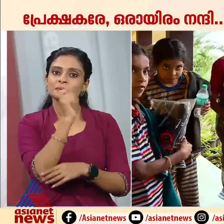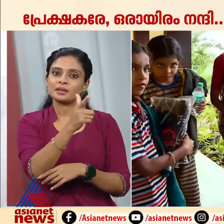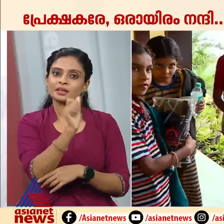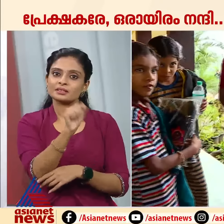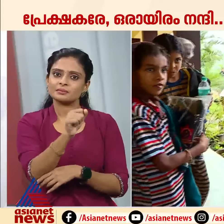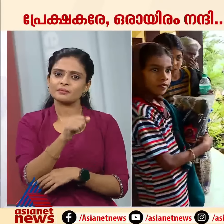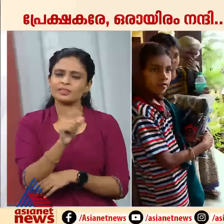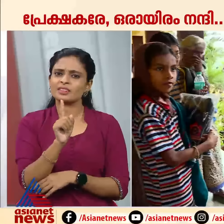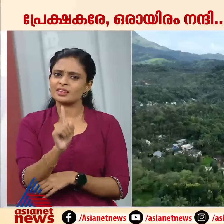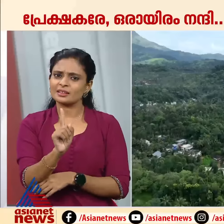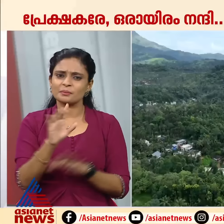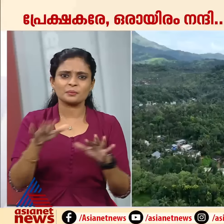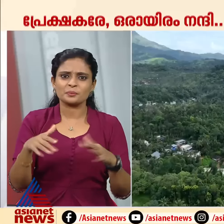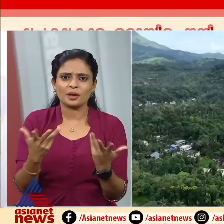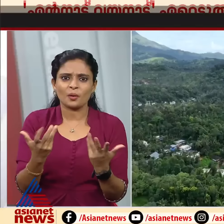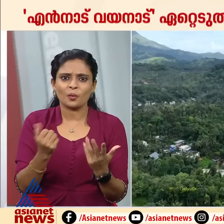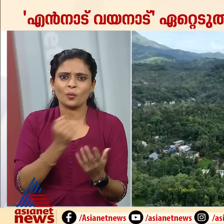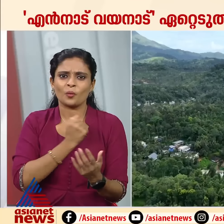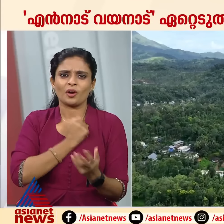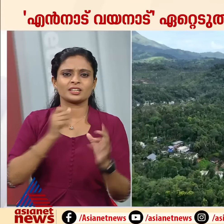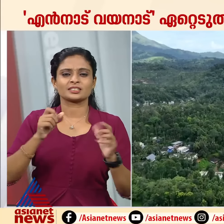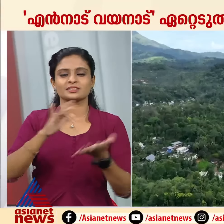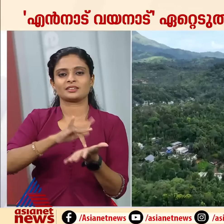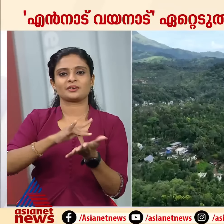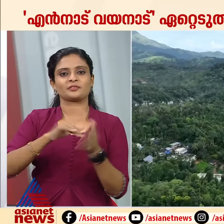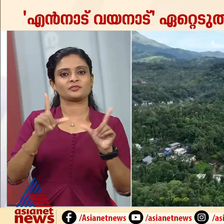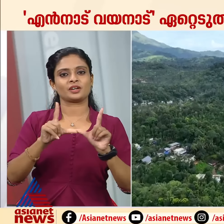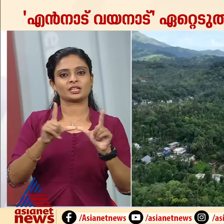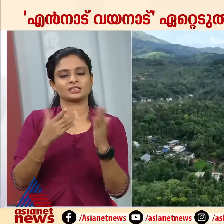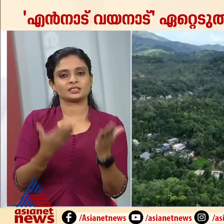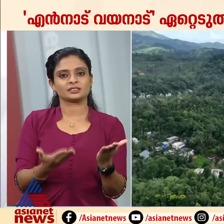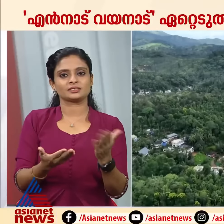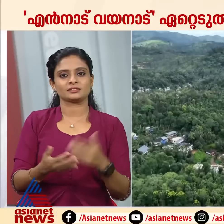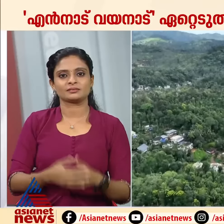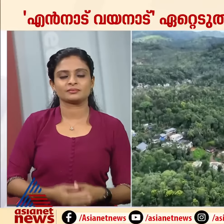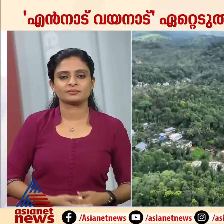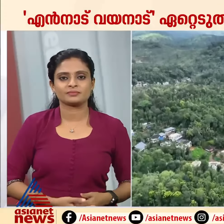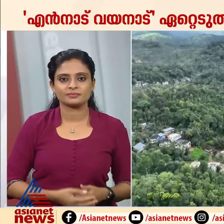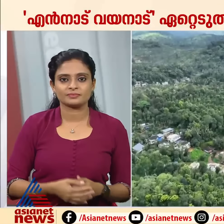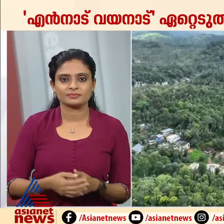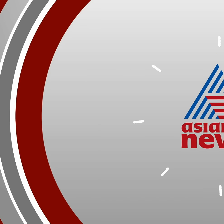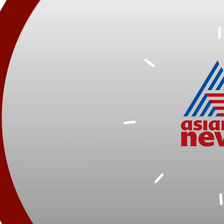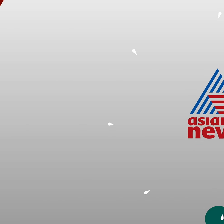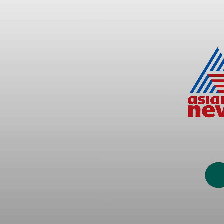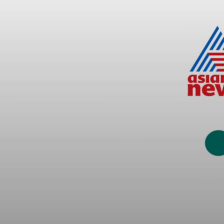ഈ നാട്, എൻ നാട്, വയനാട്? ന്യൂസ് ഡെസ്ക്, ഏഷ്യാനെറ്റ് ന്യൂസ്.